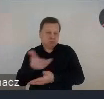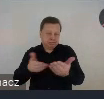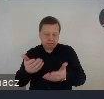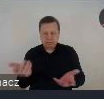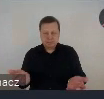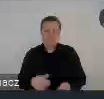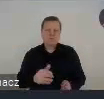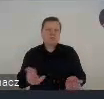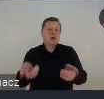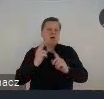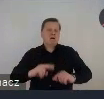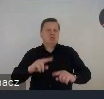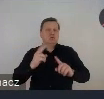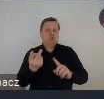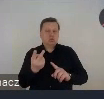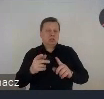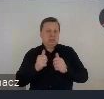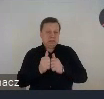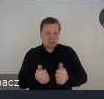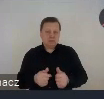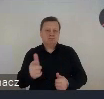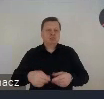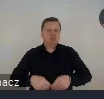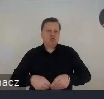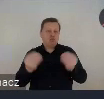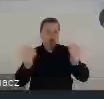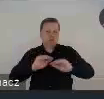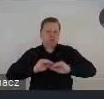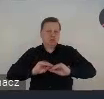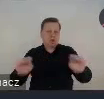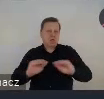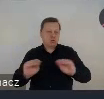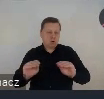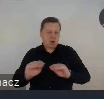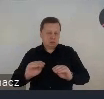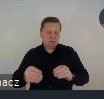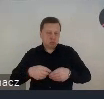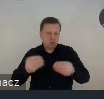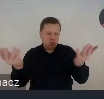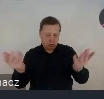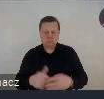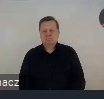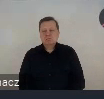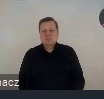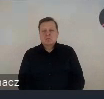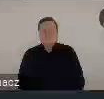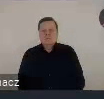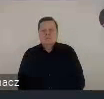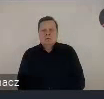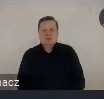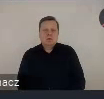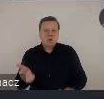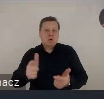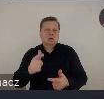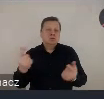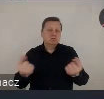A drugie zadanie, rozwój i promocja kształcenia dualnego, czyli to tak jak wspominałem,